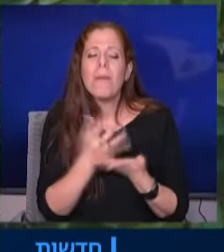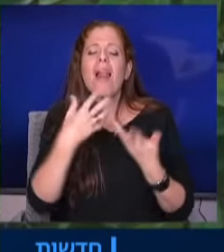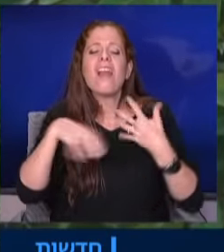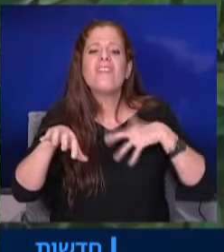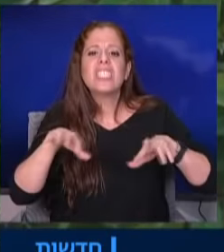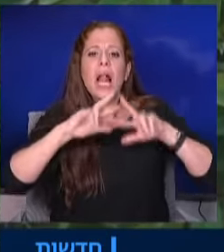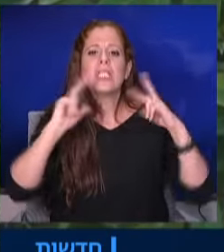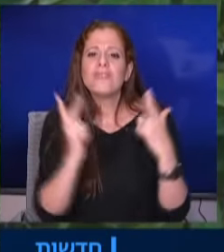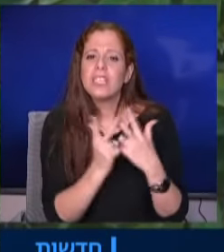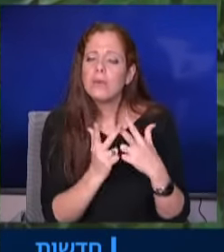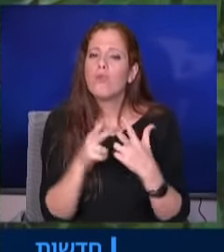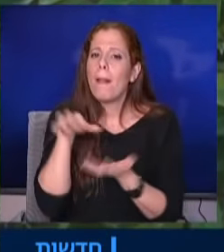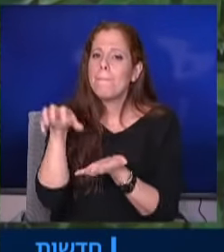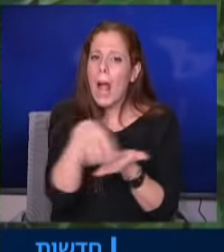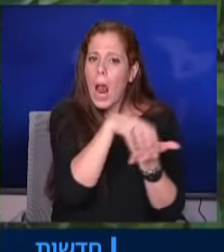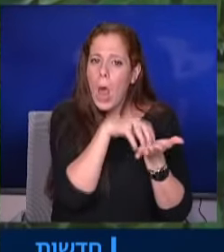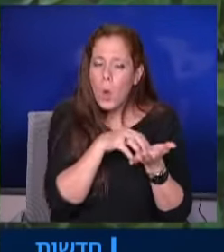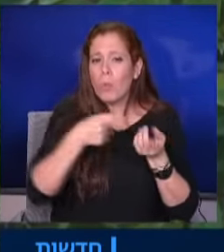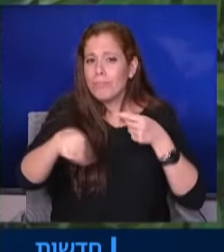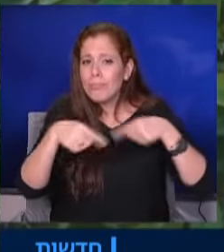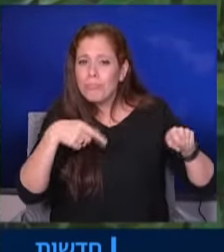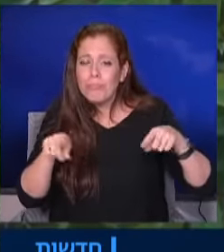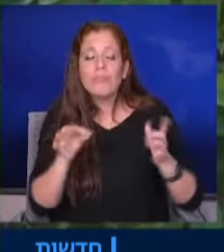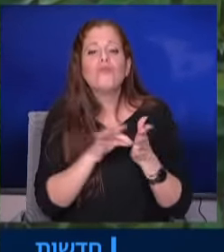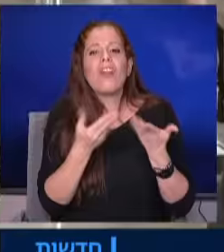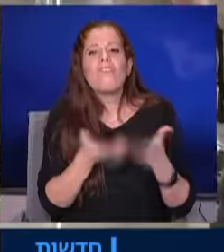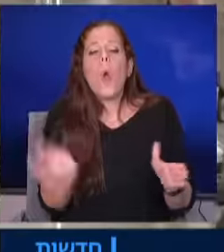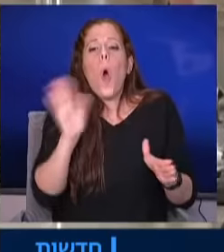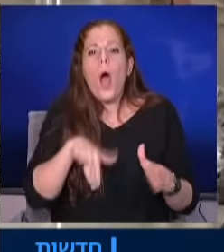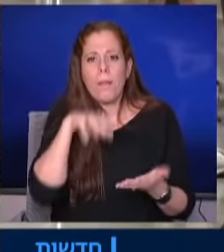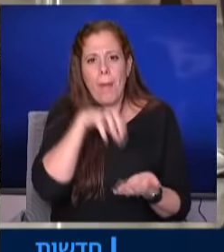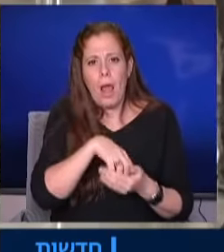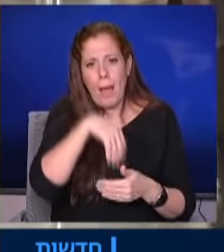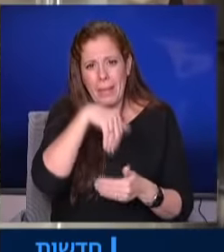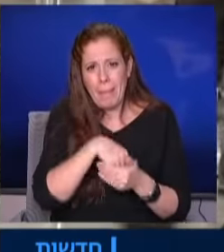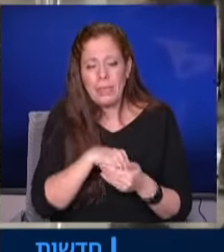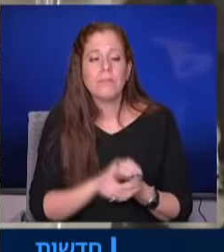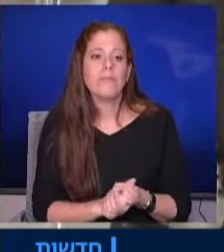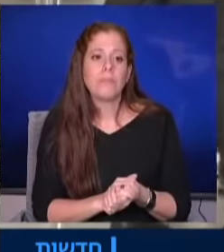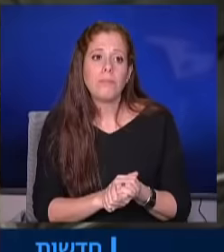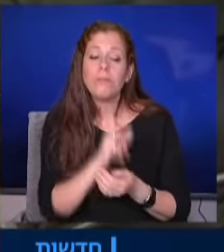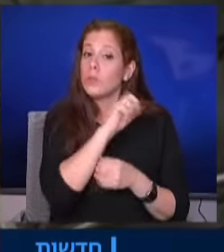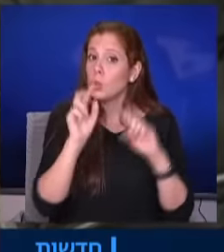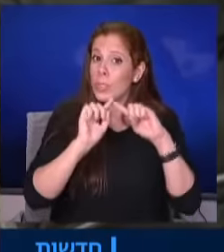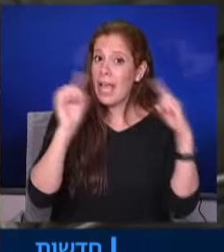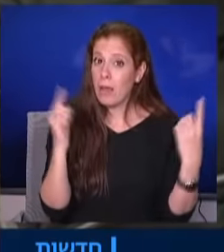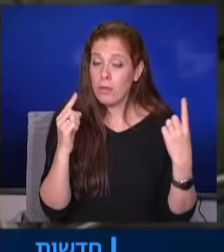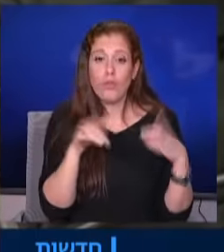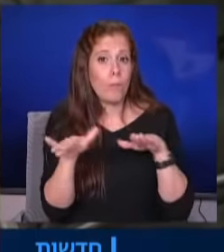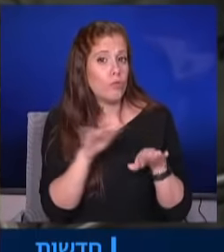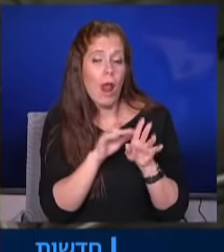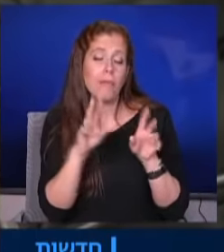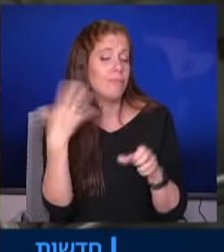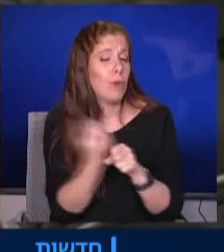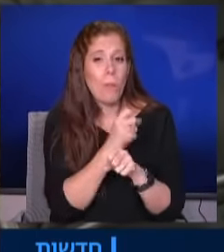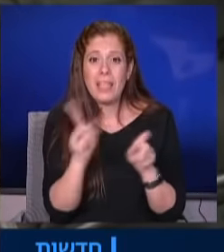כדי לפתוח עוד מחלקה פנימית נוספת. נושא אחר שאותו הממשלה לא מצליחה לפתור הוא